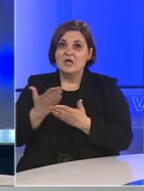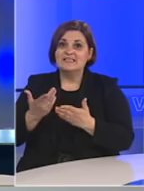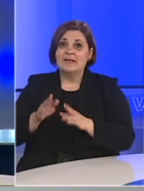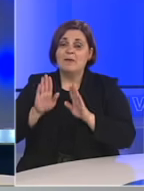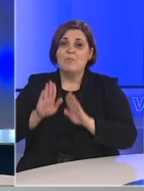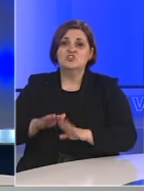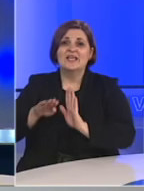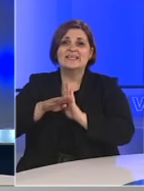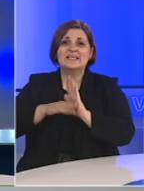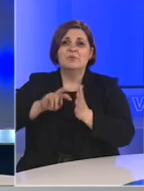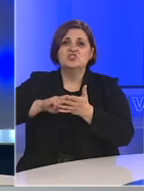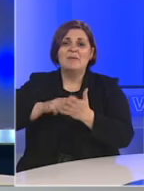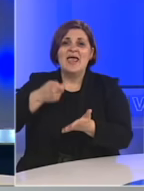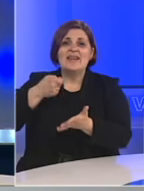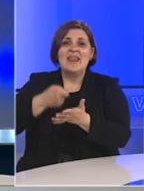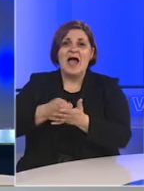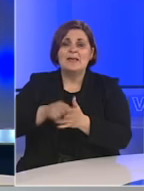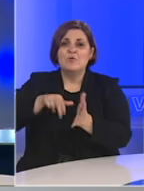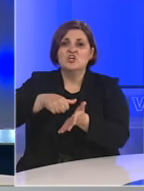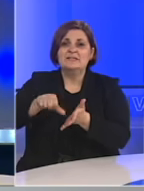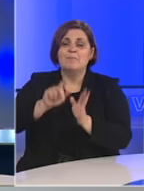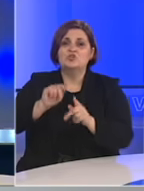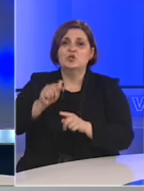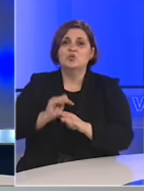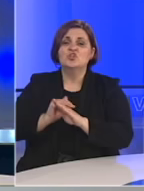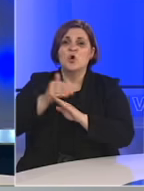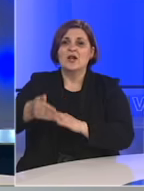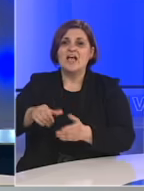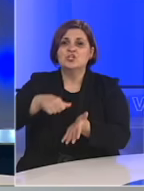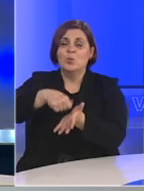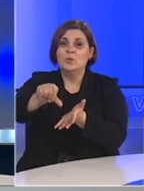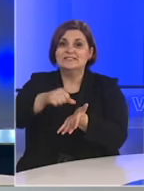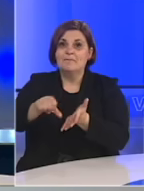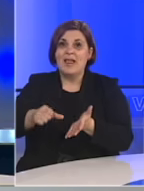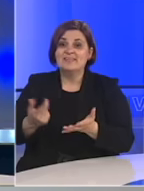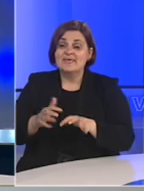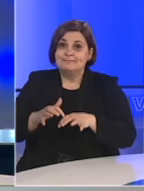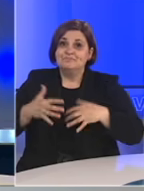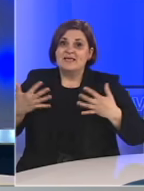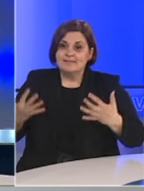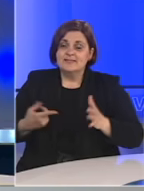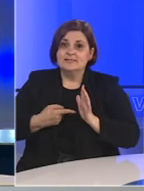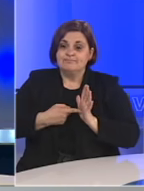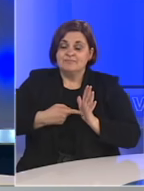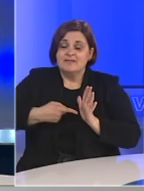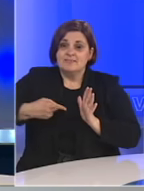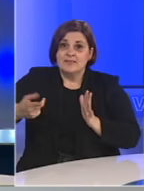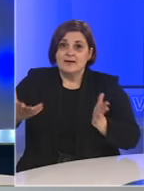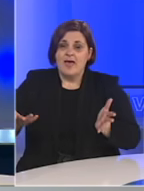servisirati sve zakonom predviđene naknade i može li doći do kašnjenja u isplatama s obzirom da kriza ipak traje izvjesno